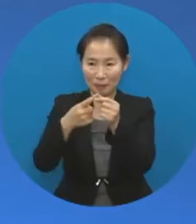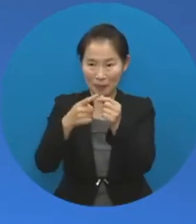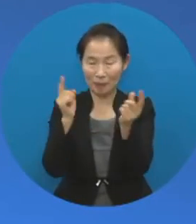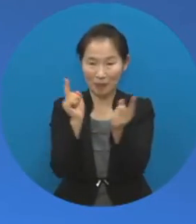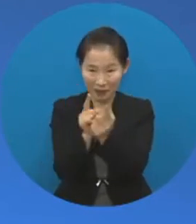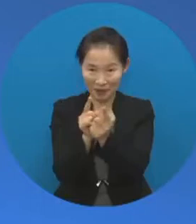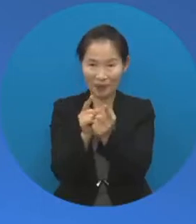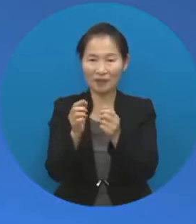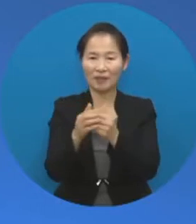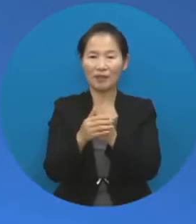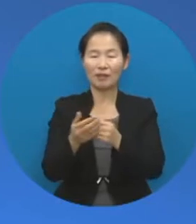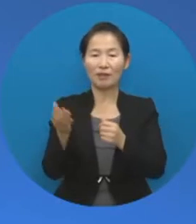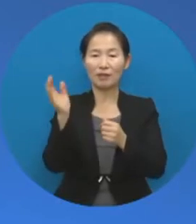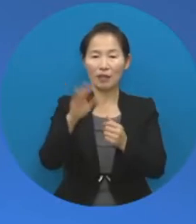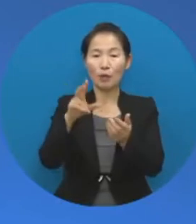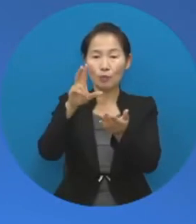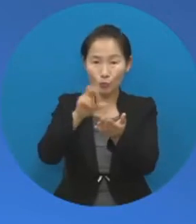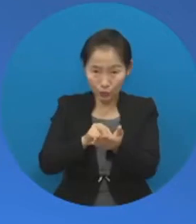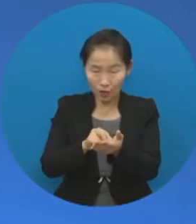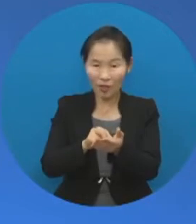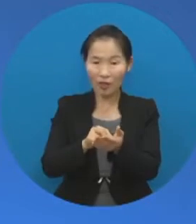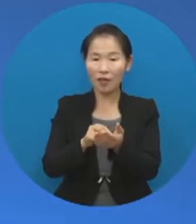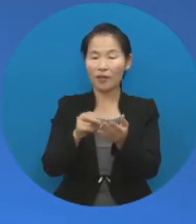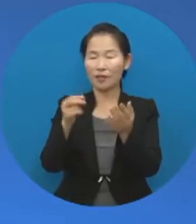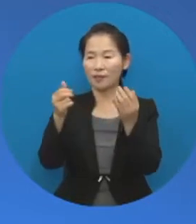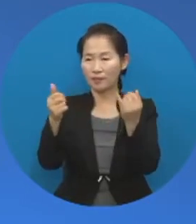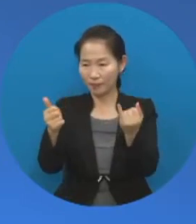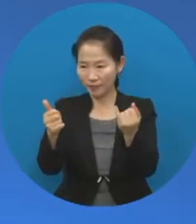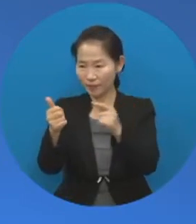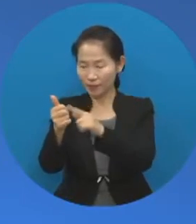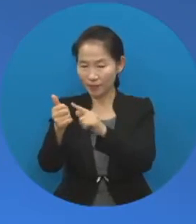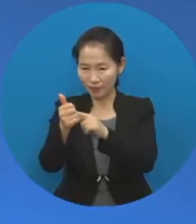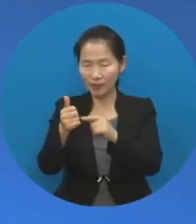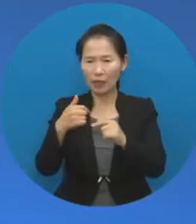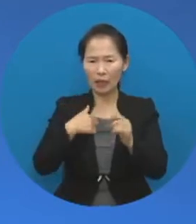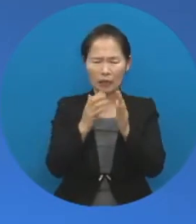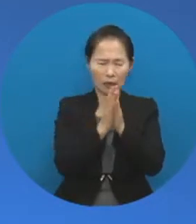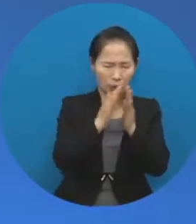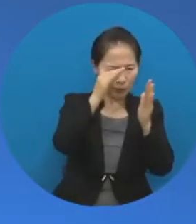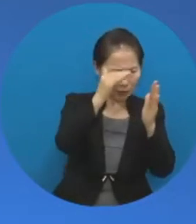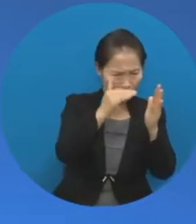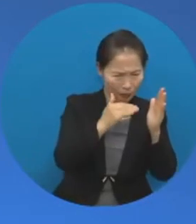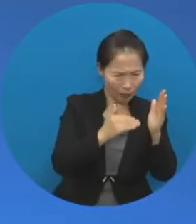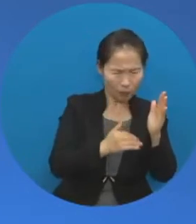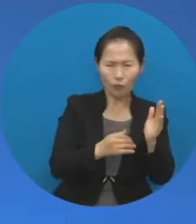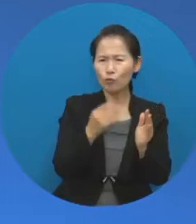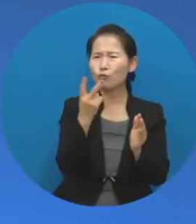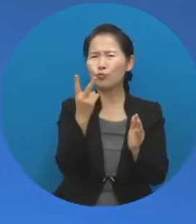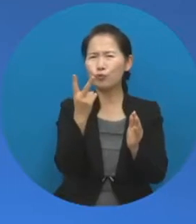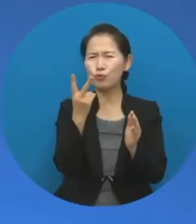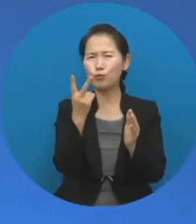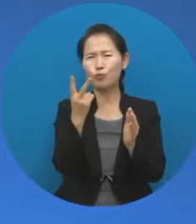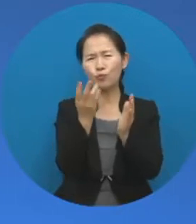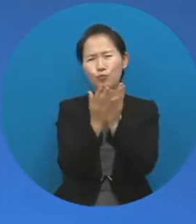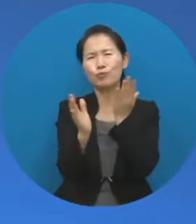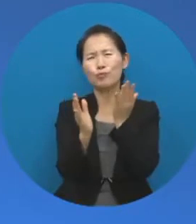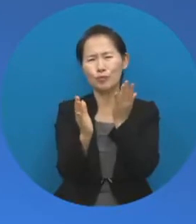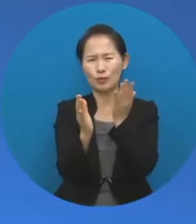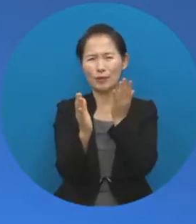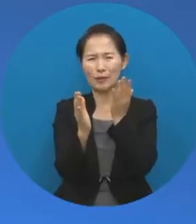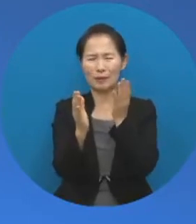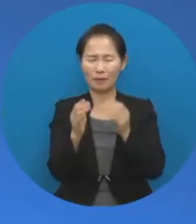문제는 그 형제가 제 기도 리스트와 두 개가 안 맞았어요. 그래서 여러분 혹시 뭐 기도 리스트와 안 맞는다고